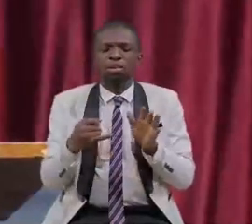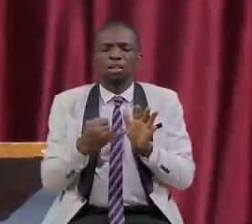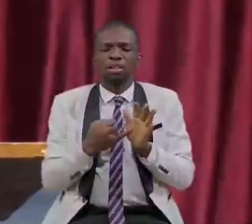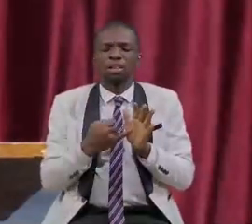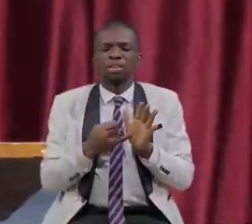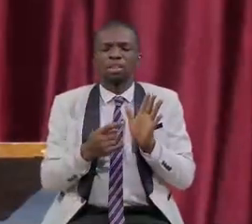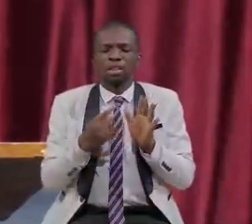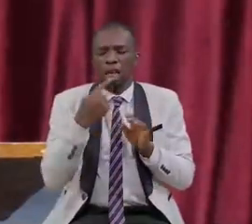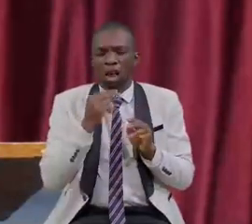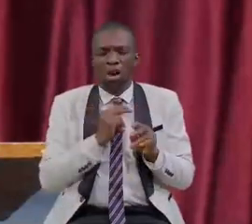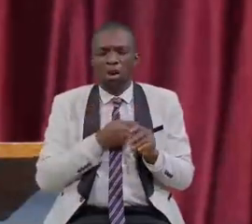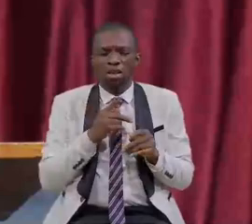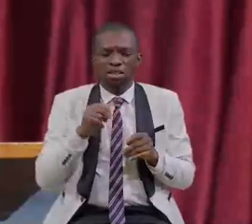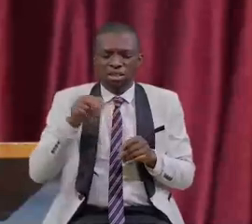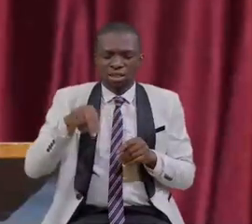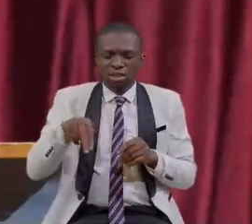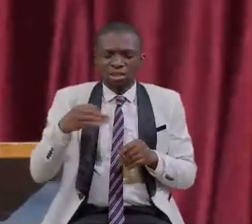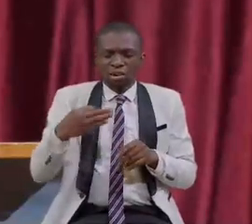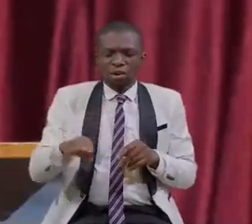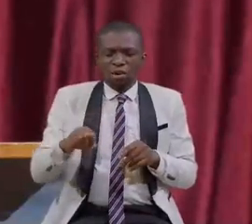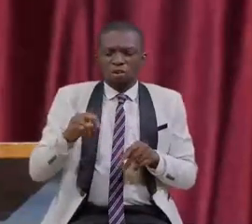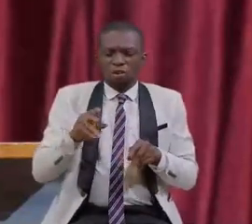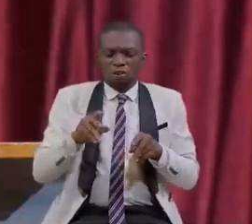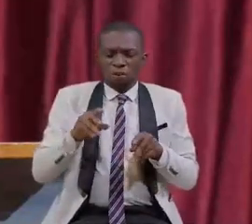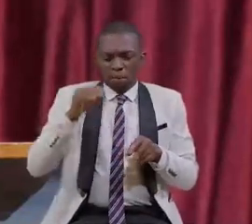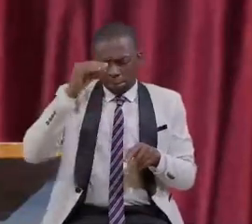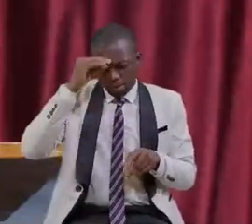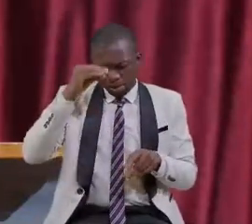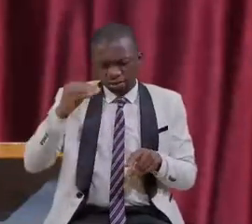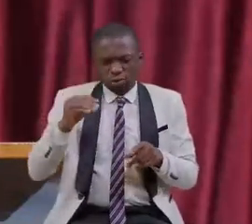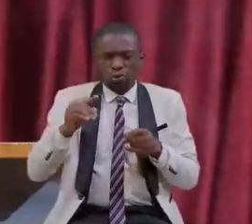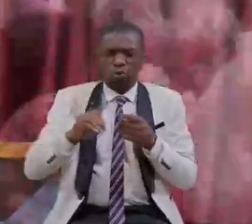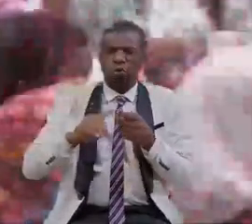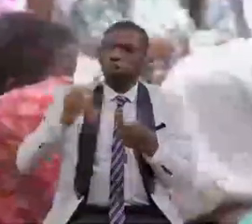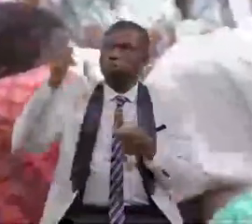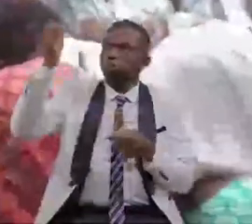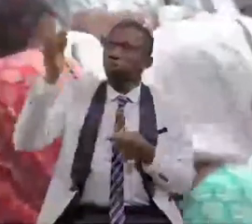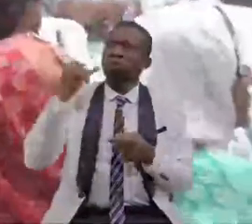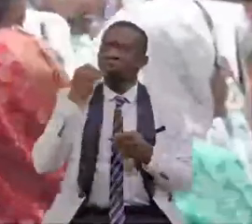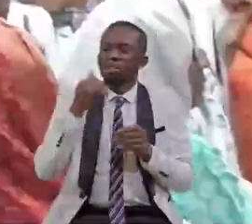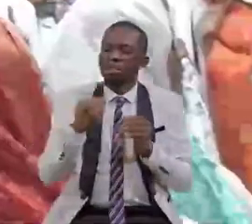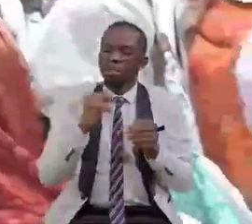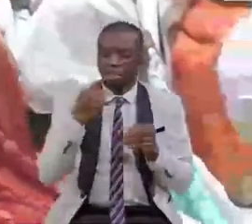Donc il a présenté les besoins de l'homme à Dieu, que donne-nous.